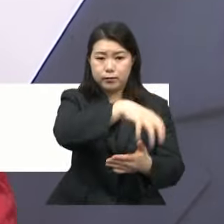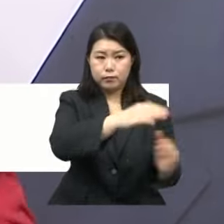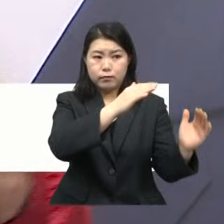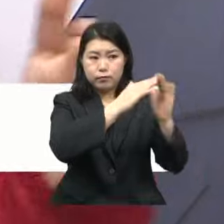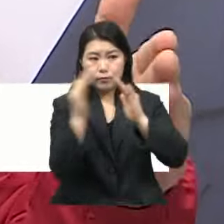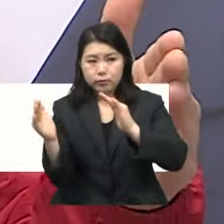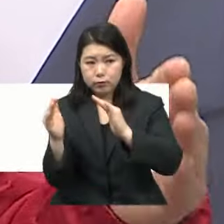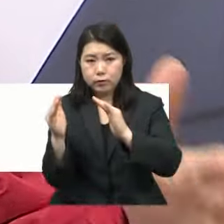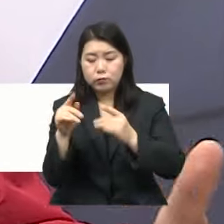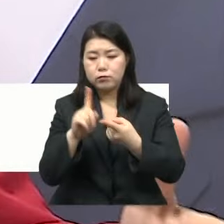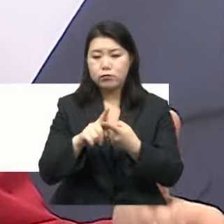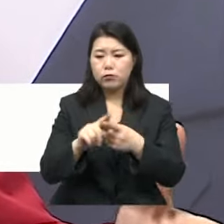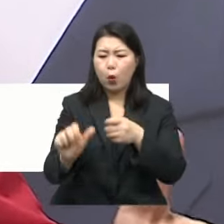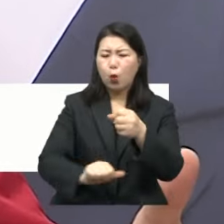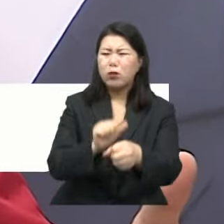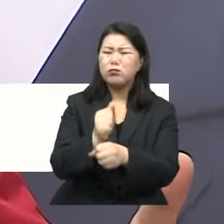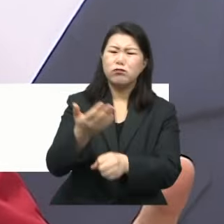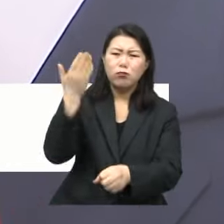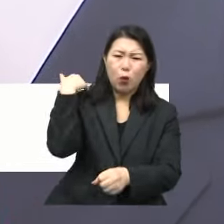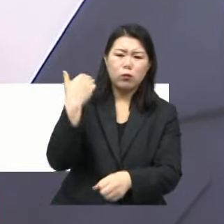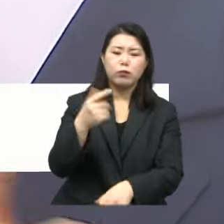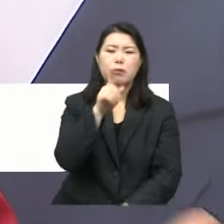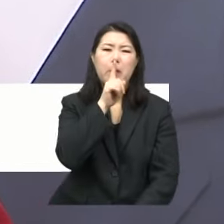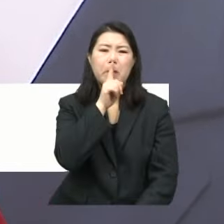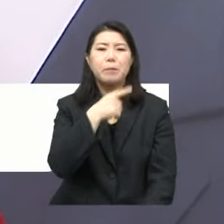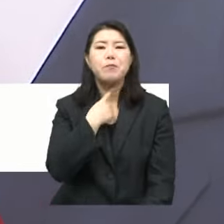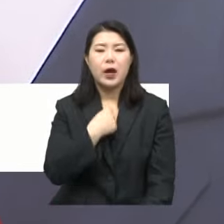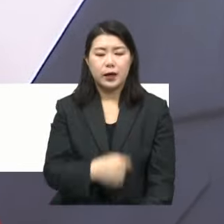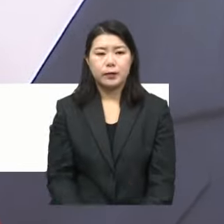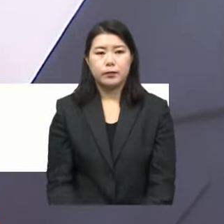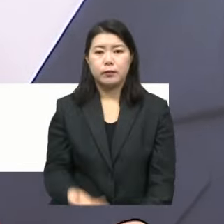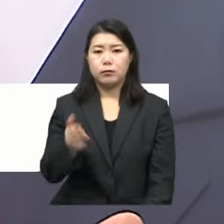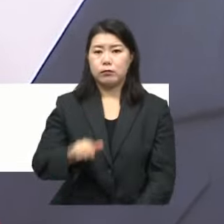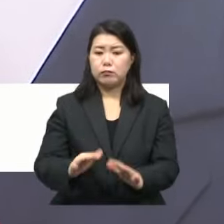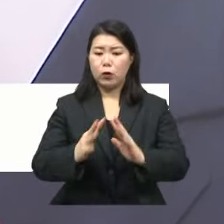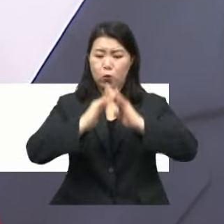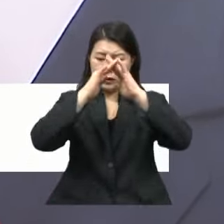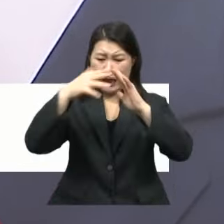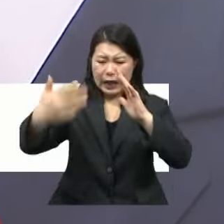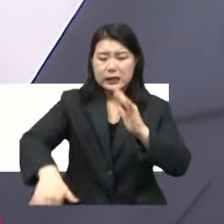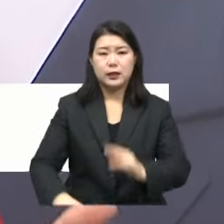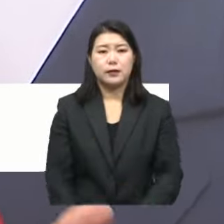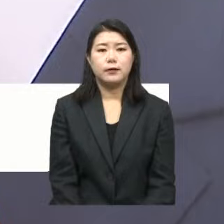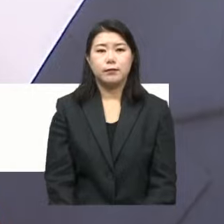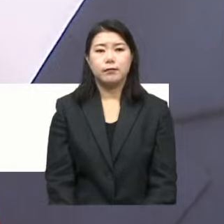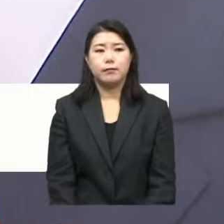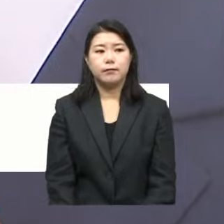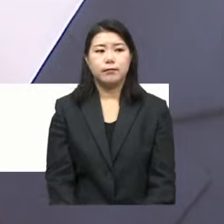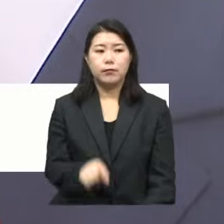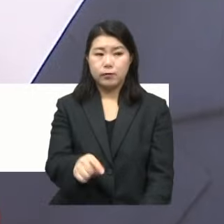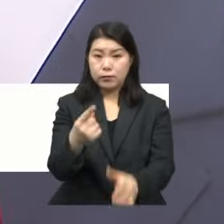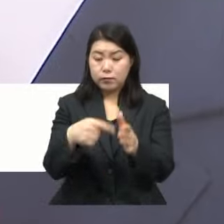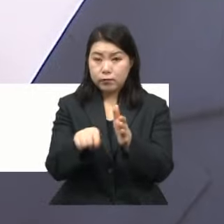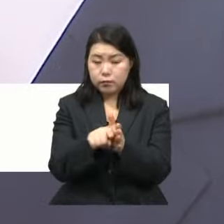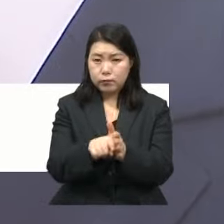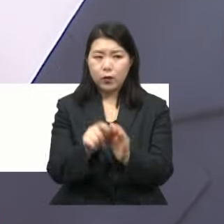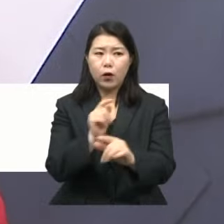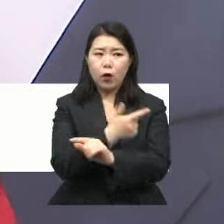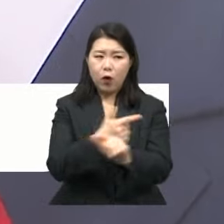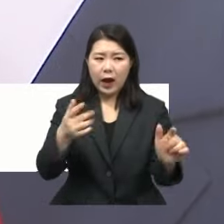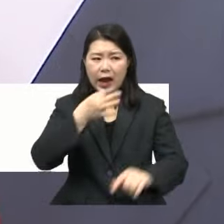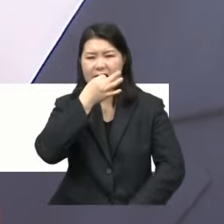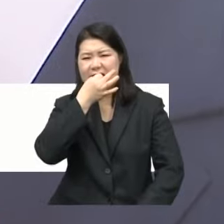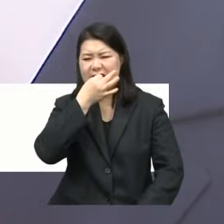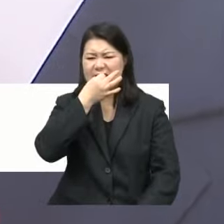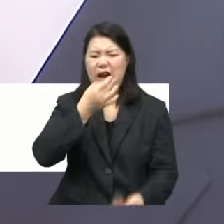이미 5년 전부터 말만 나왔던 부분이에요. 아직까지도 첫 삽도 떼지 못하고 있어요. 근데 이걸 하기 위해선 다양한